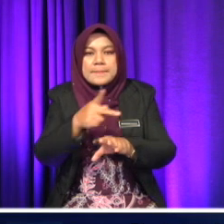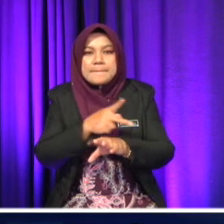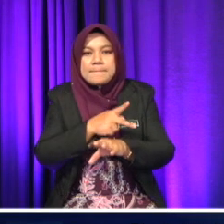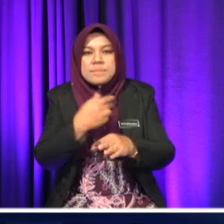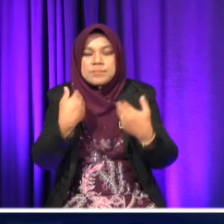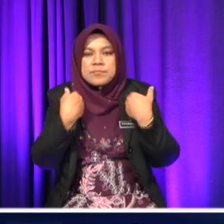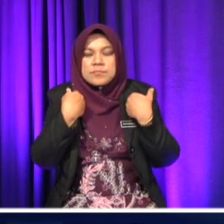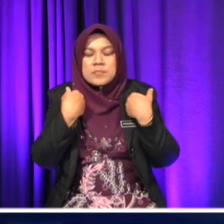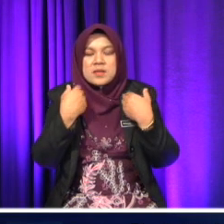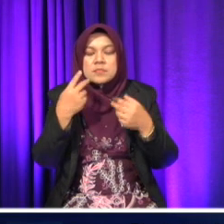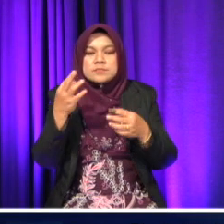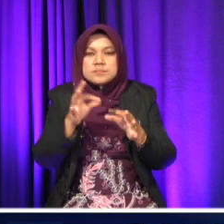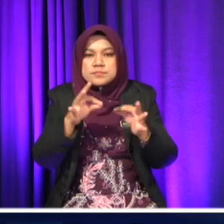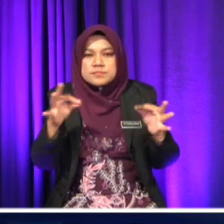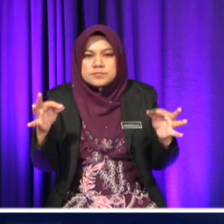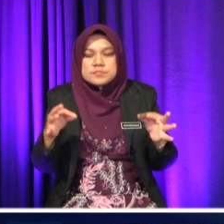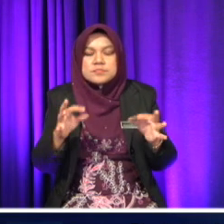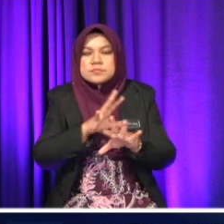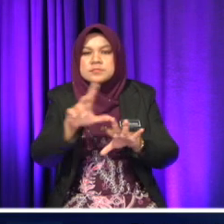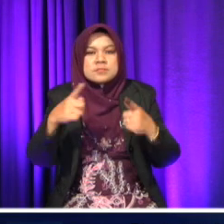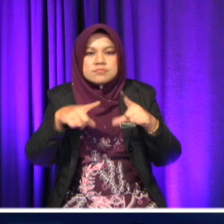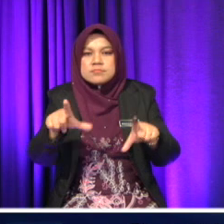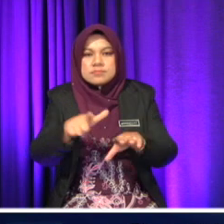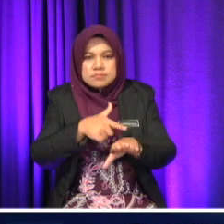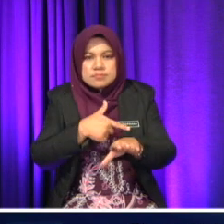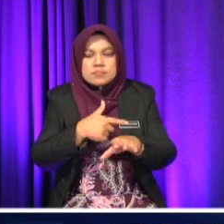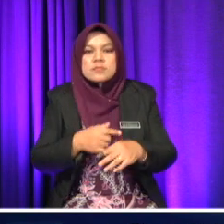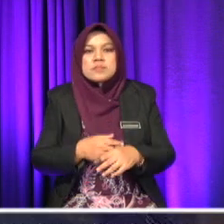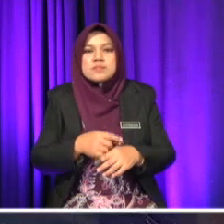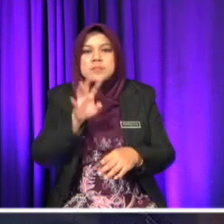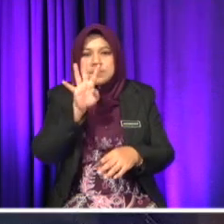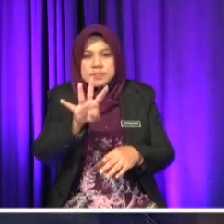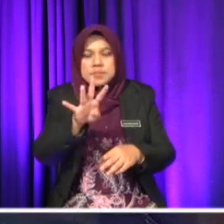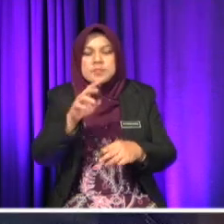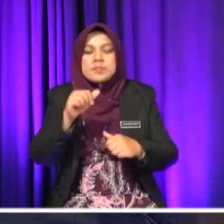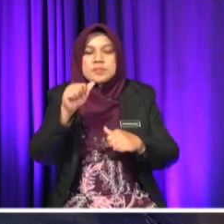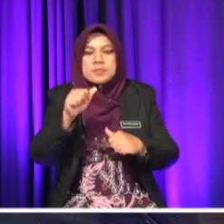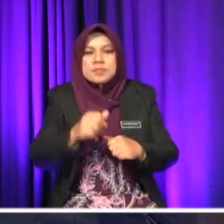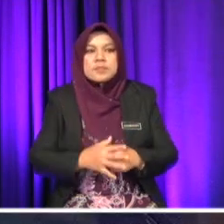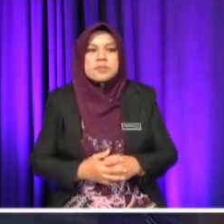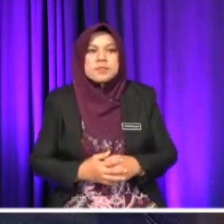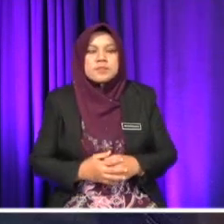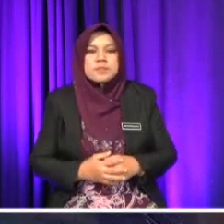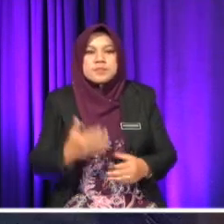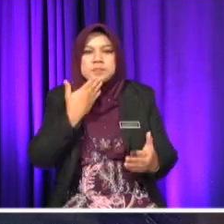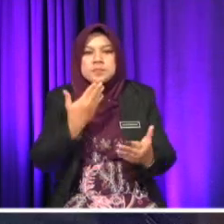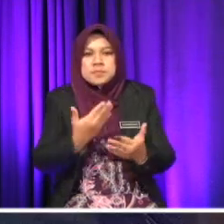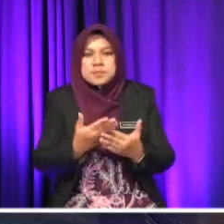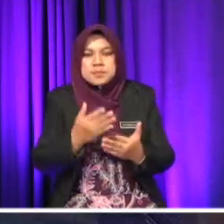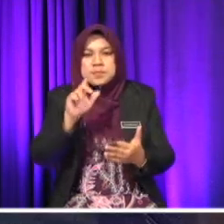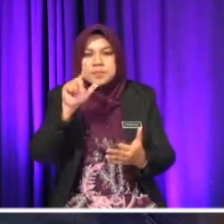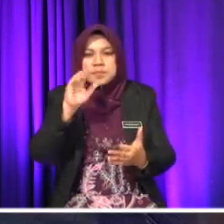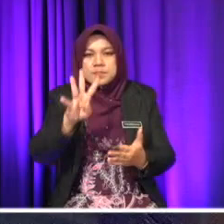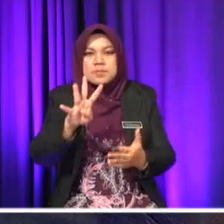terlalu laju tidak terlalu lambat sama kita bagi empat juga ganjaran kepada